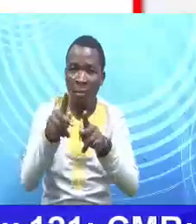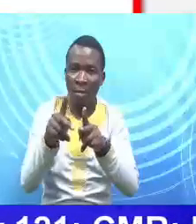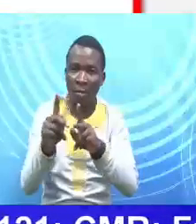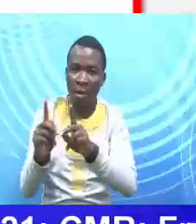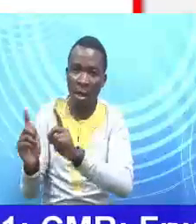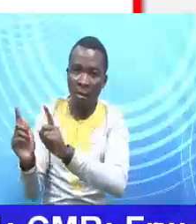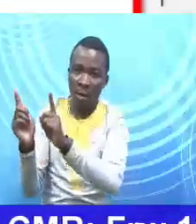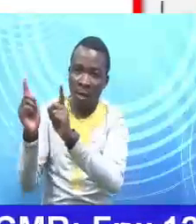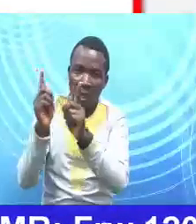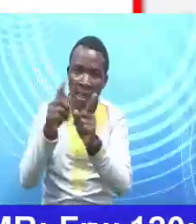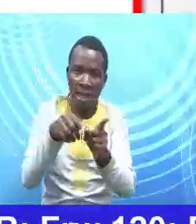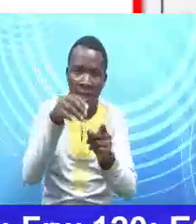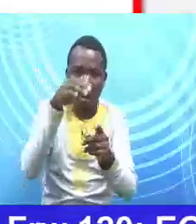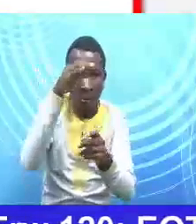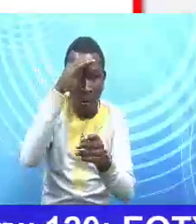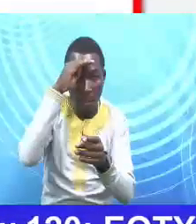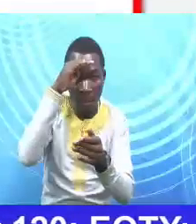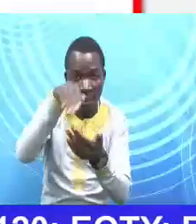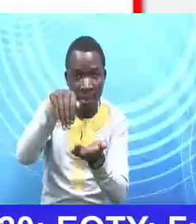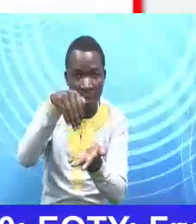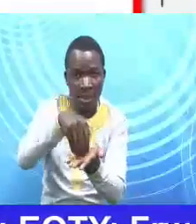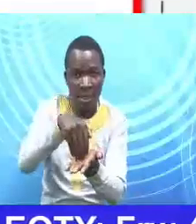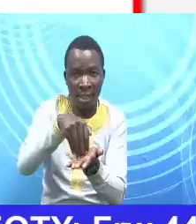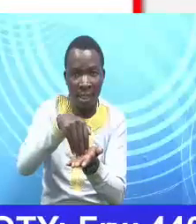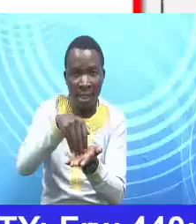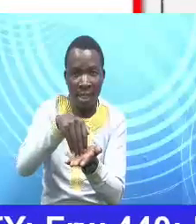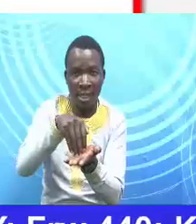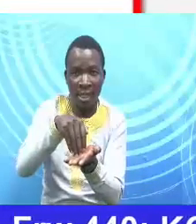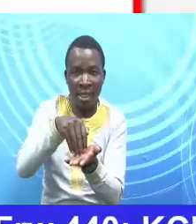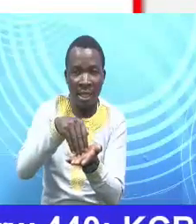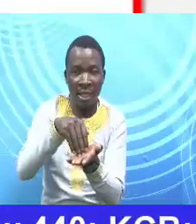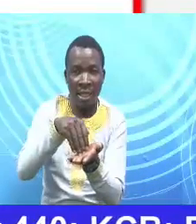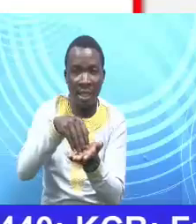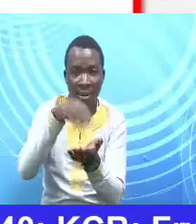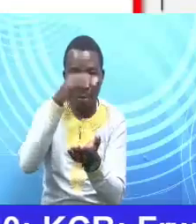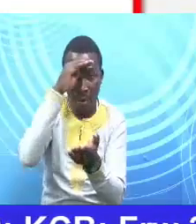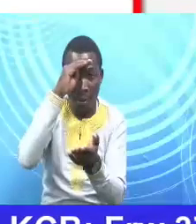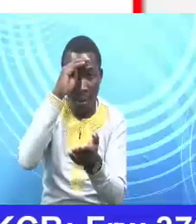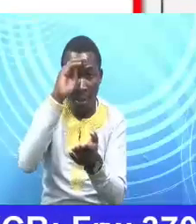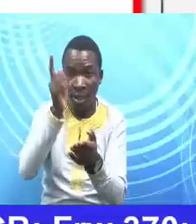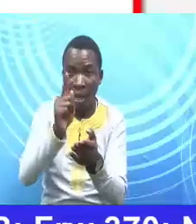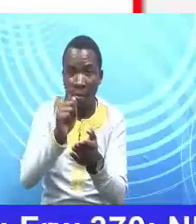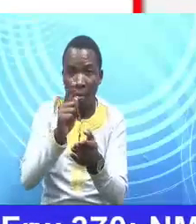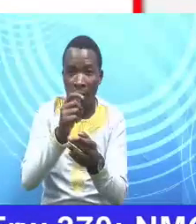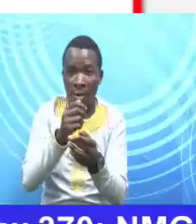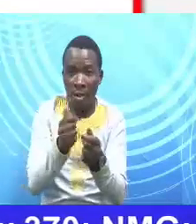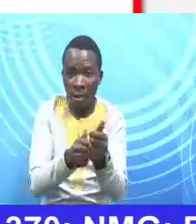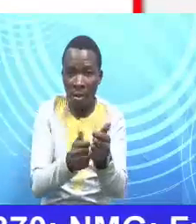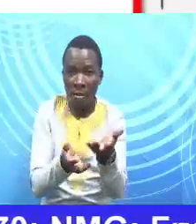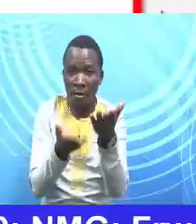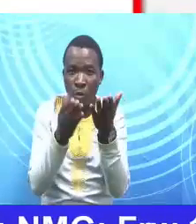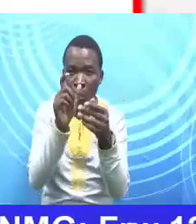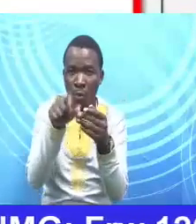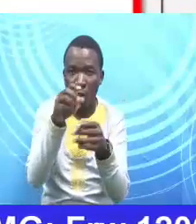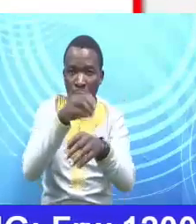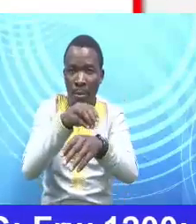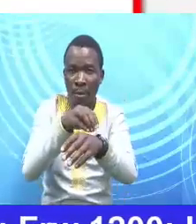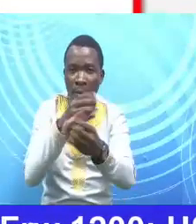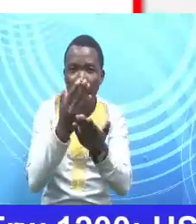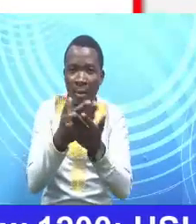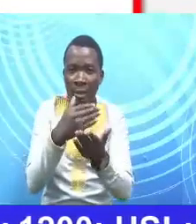kuri polisi rero mu ntago yikurikirana umuntu wakomeretse birumvikana babasabye ko banza bakajya